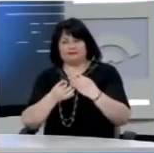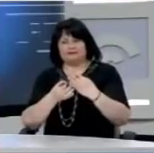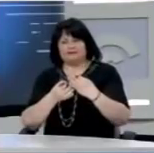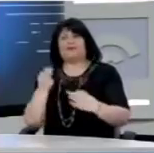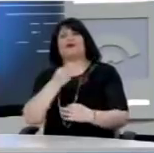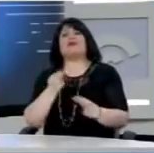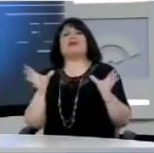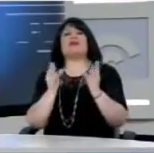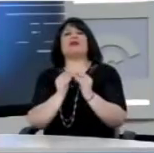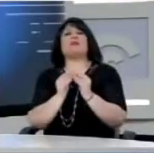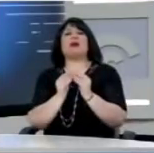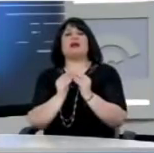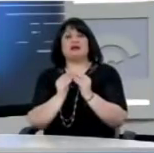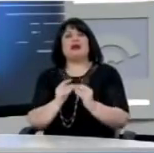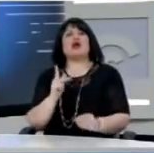στο θέμα του κυρίου Κουφοντίνα.